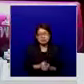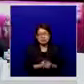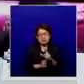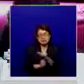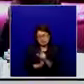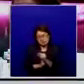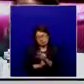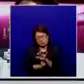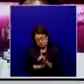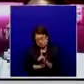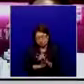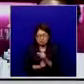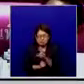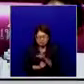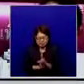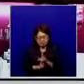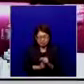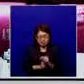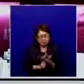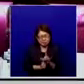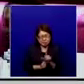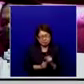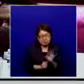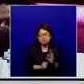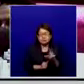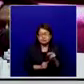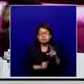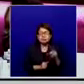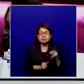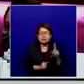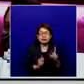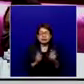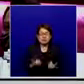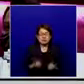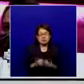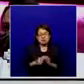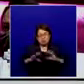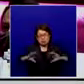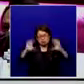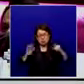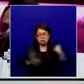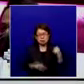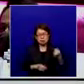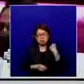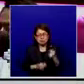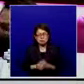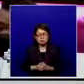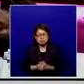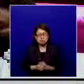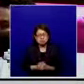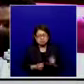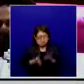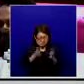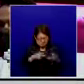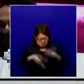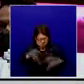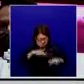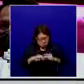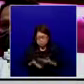29 30 31รัฐบาลใช้อำนาจไปแล้วโดยที่ไม่มีการตรวจสอบทำอะไ